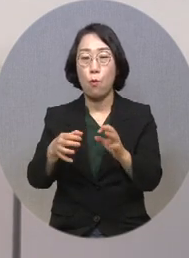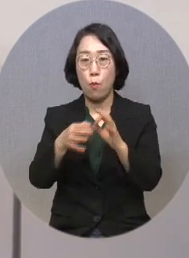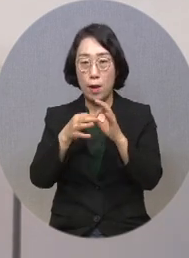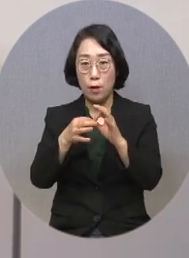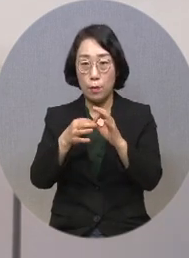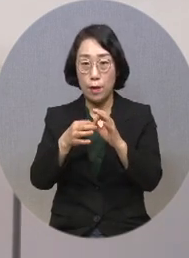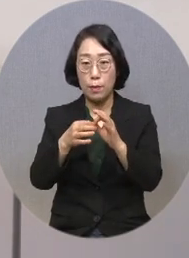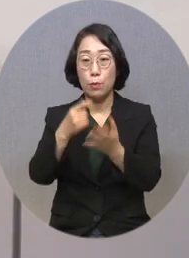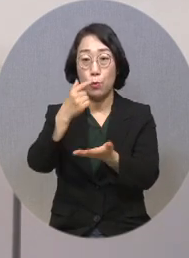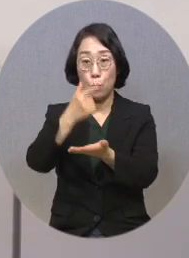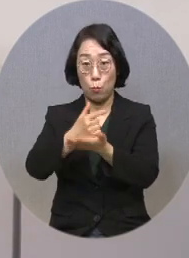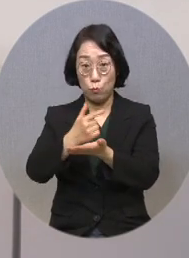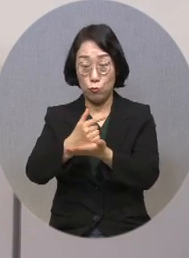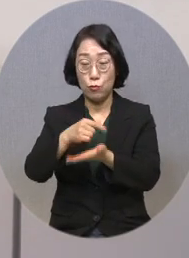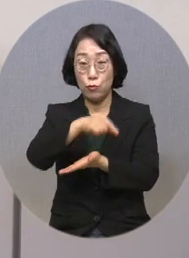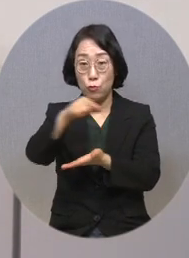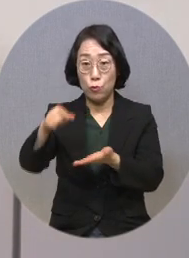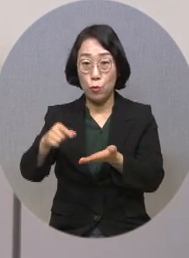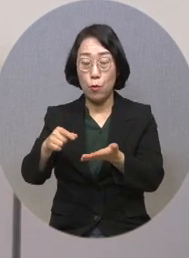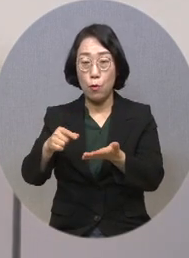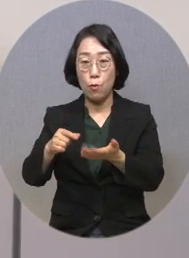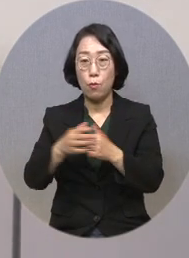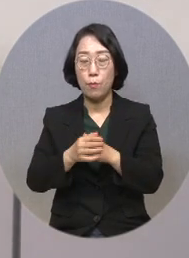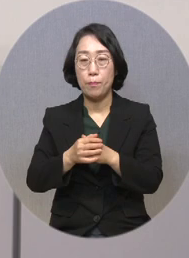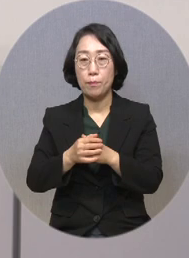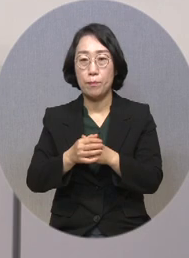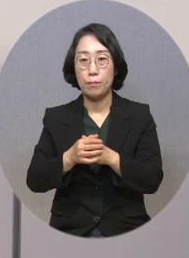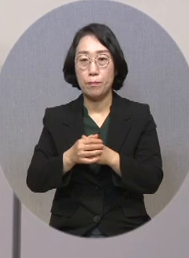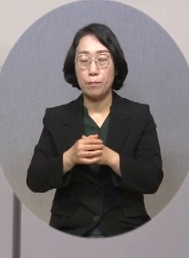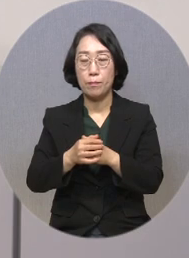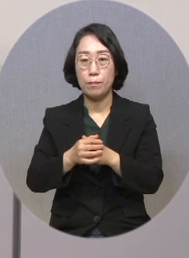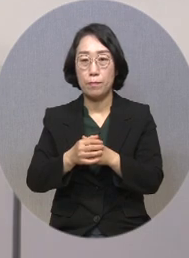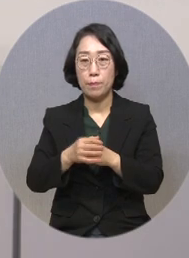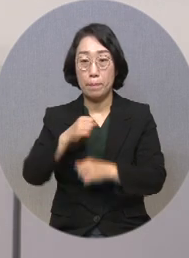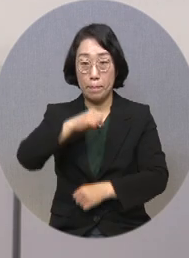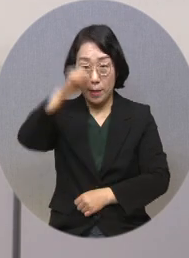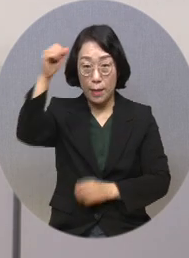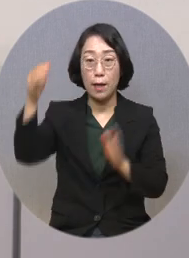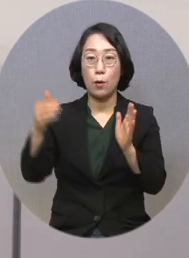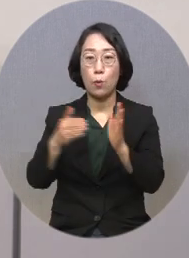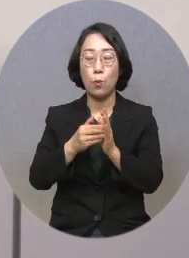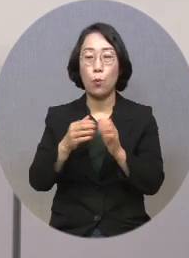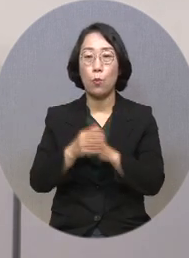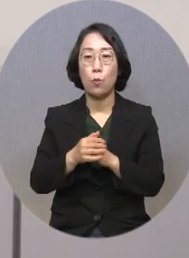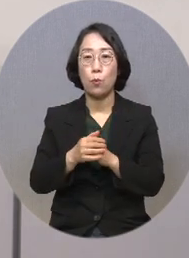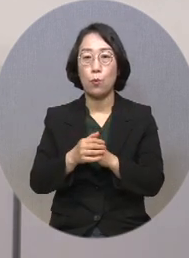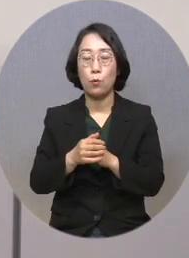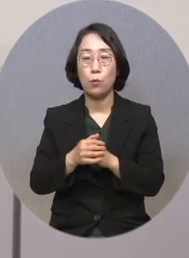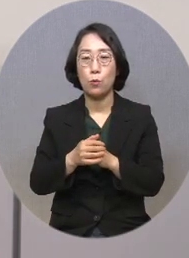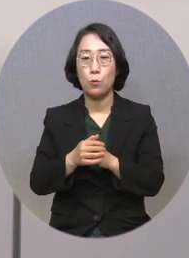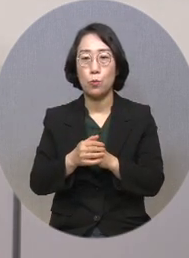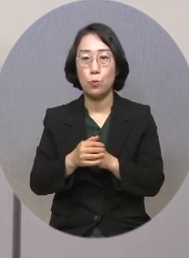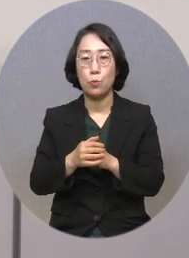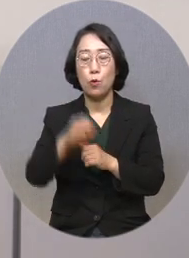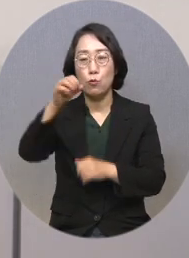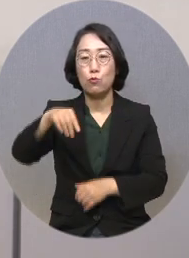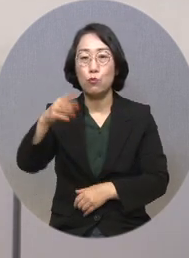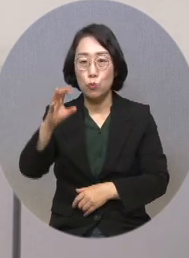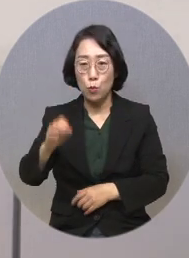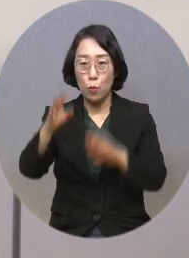대학원에서 공학박사학위를 받고 대전보건대학교 학과장과 우송대학교